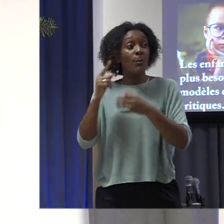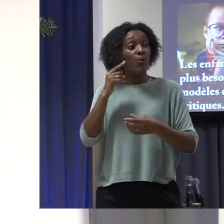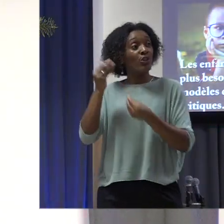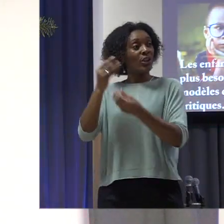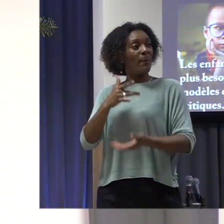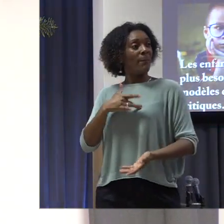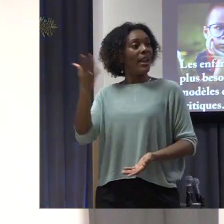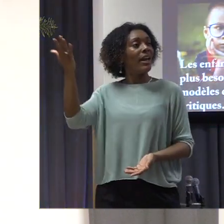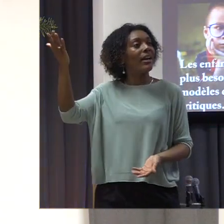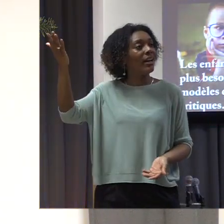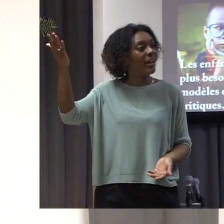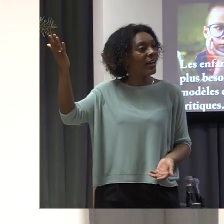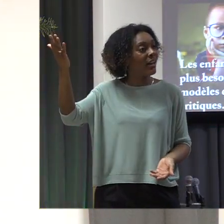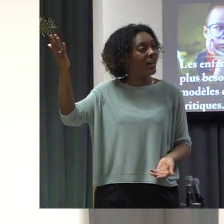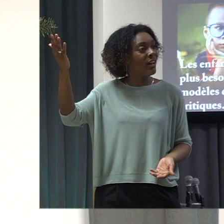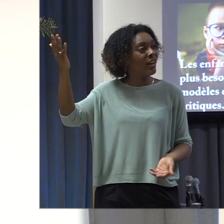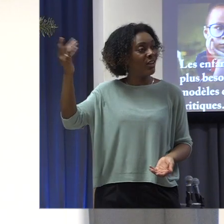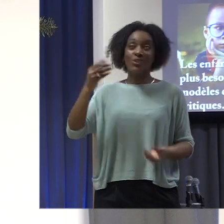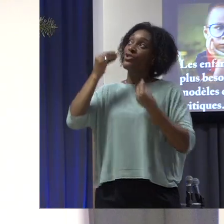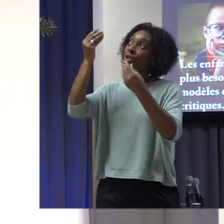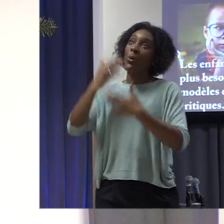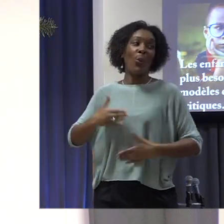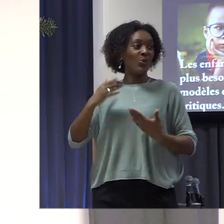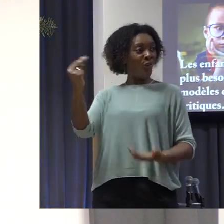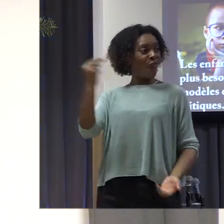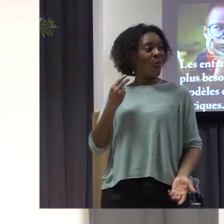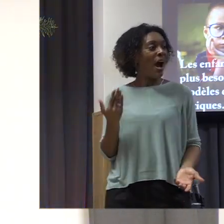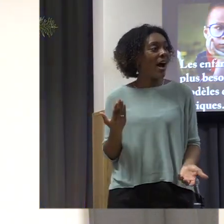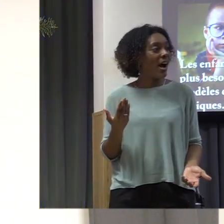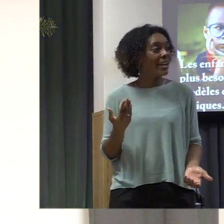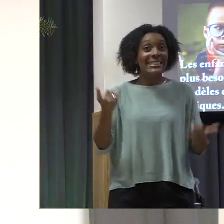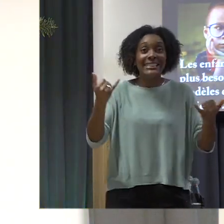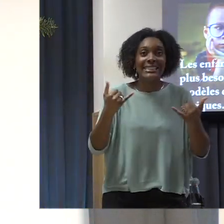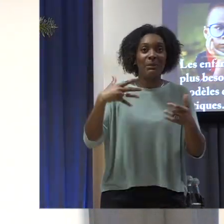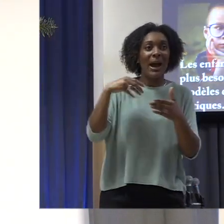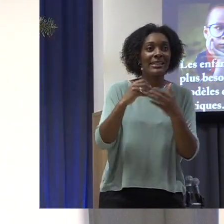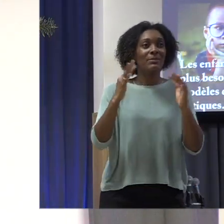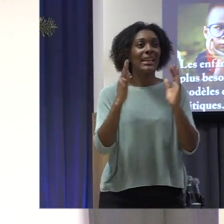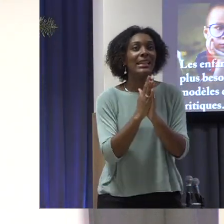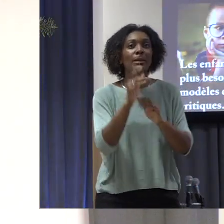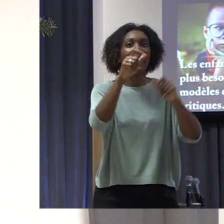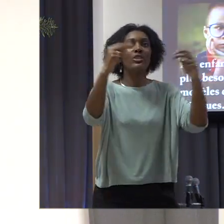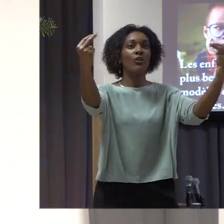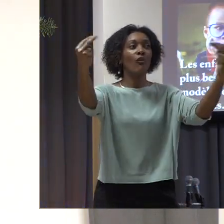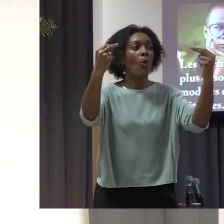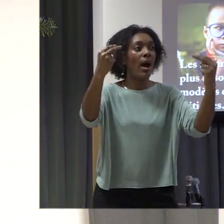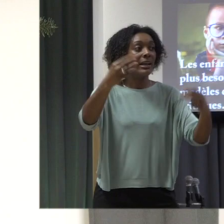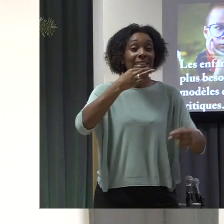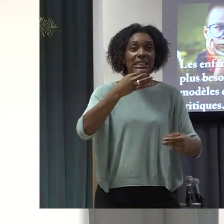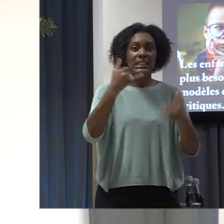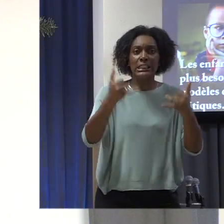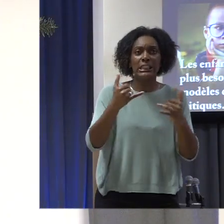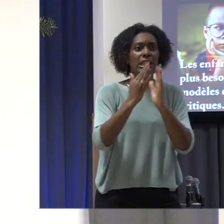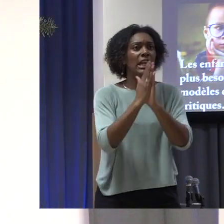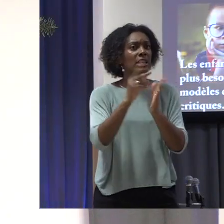Dieu. Que nous puissions dire, cette Église, elle a compris le message, elle l'a mis en œuvre, elle l'a mis